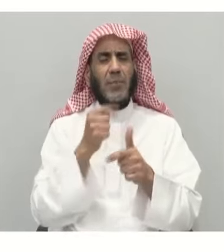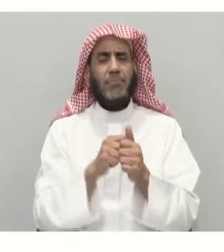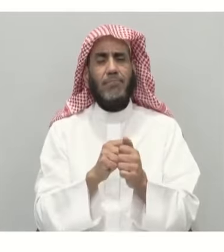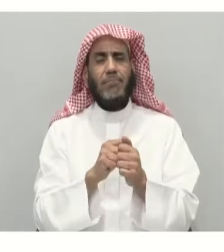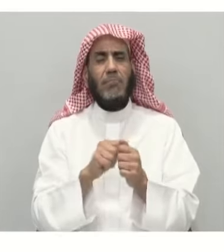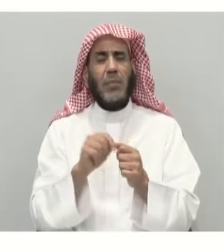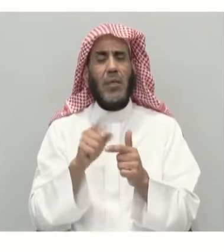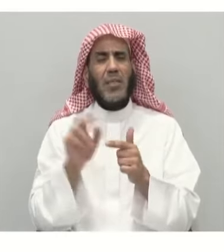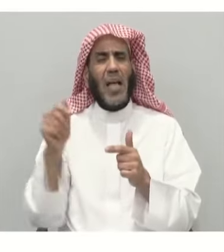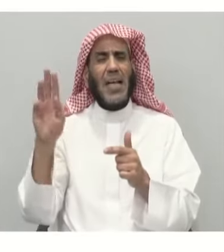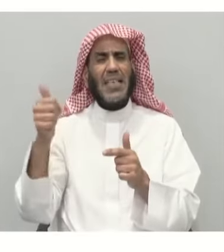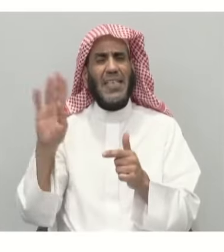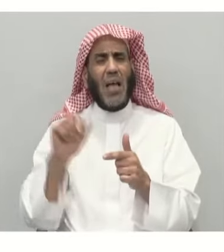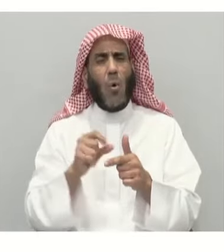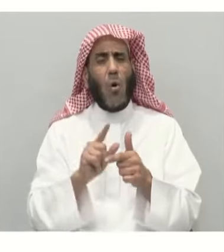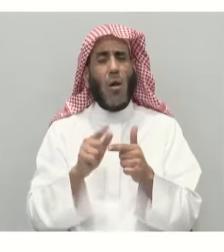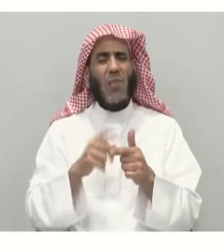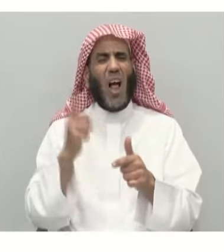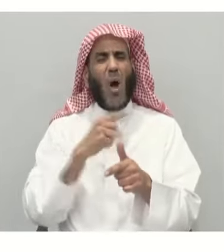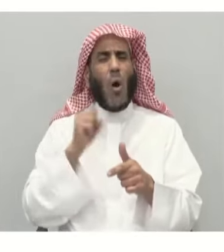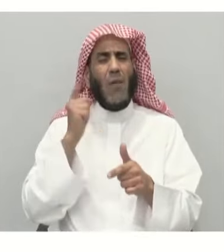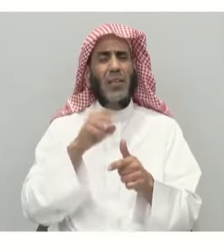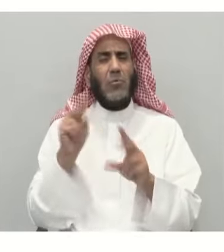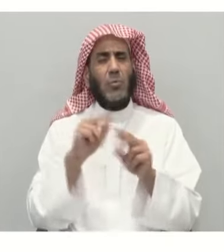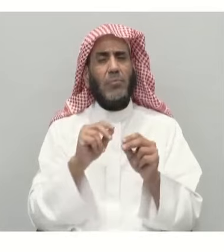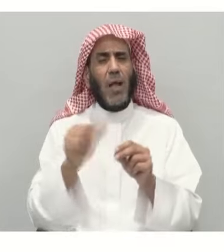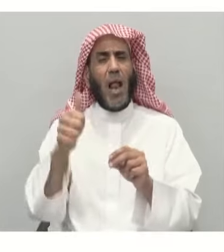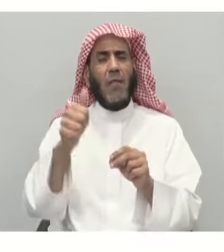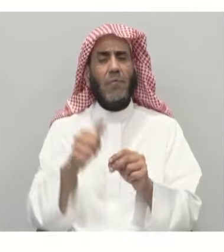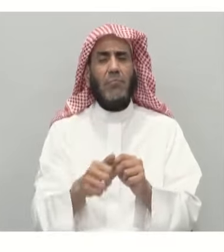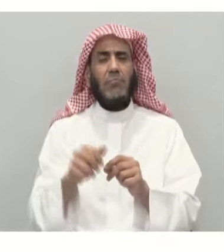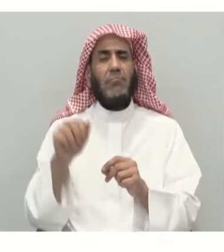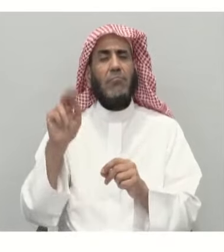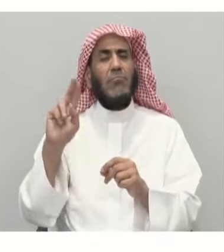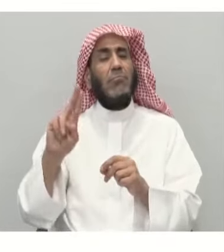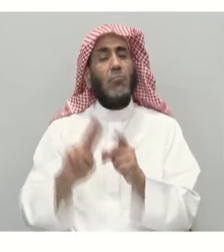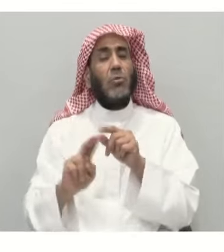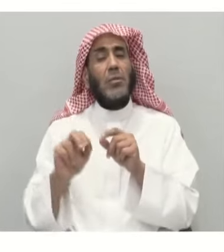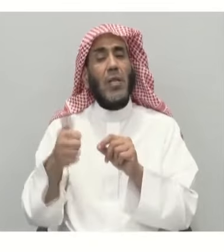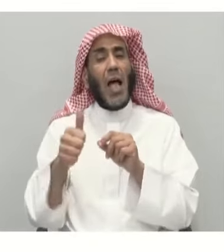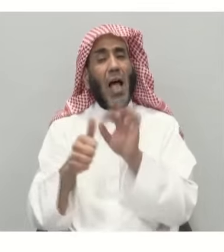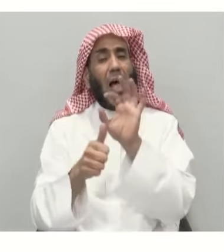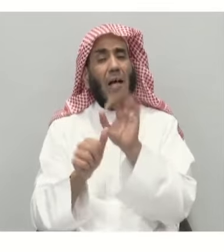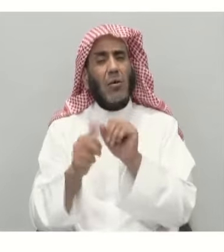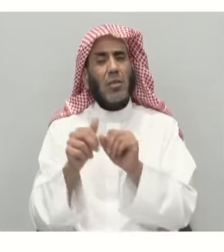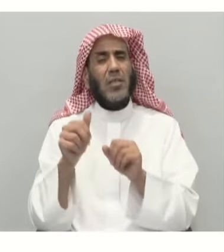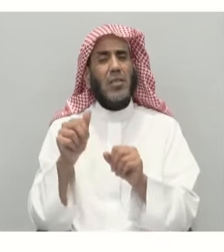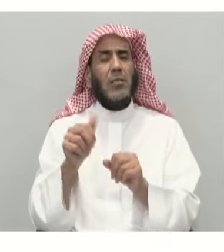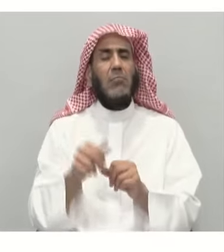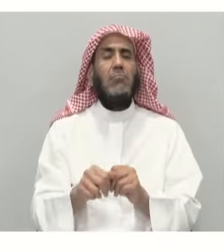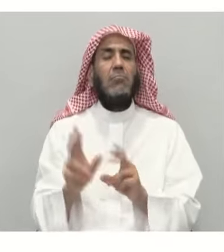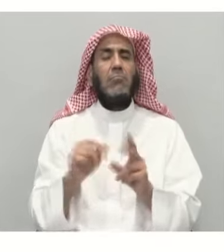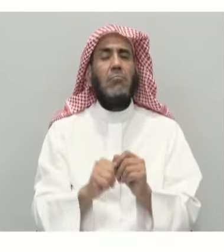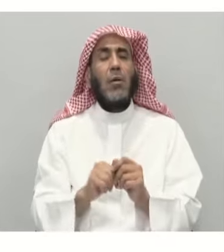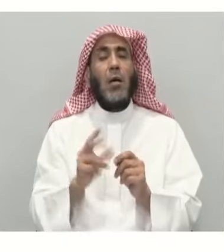ثم الحركه الاقوى بلا شك الفتح الحركه تشبه حرف الالف الحركه تشبه حرف الالف في قول الله تبارك